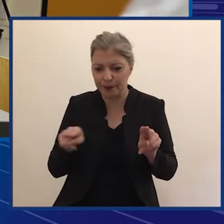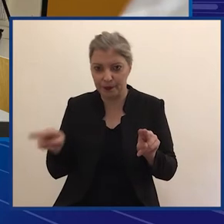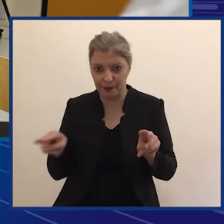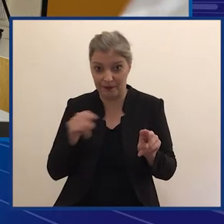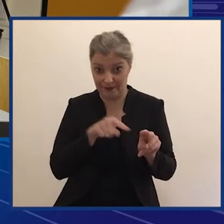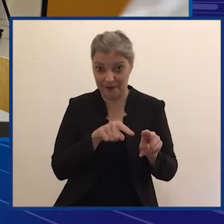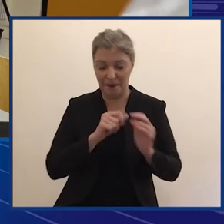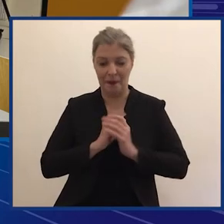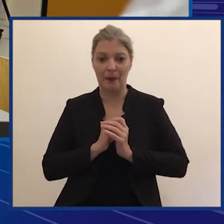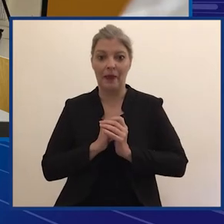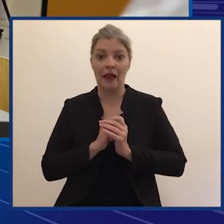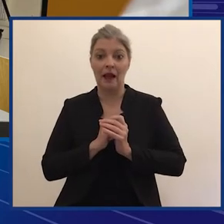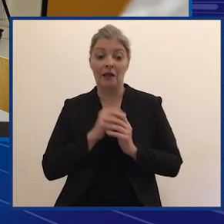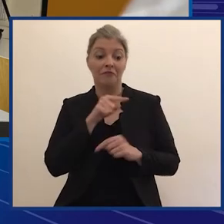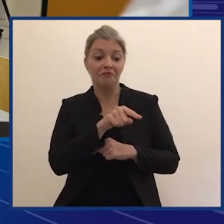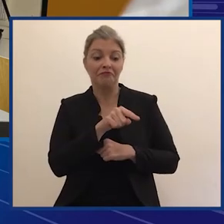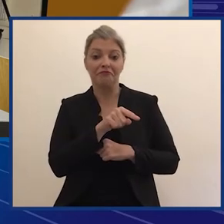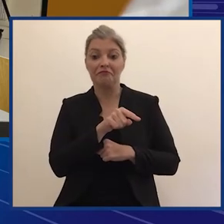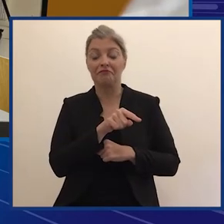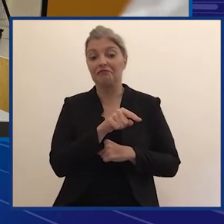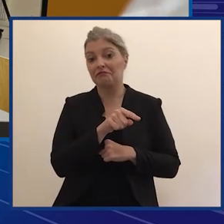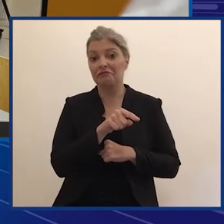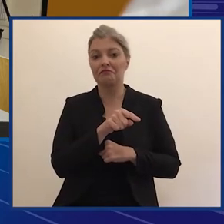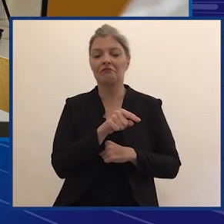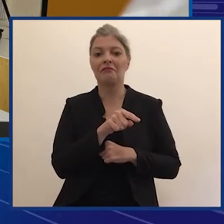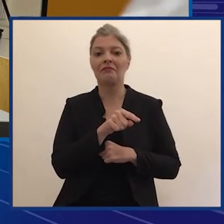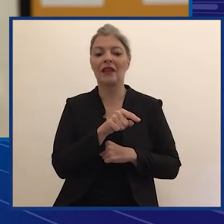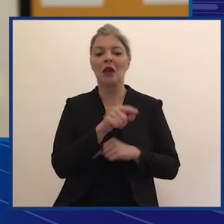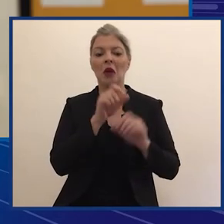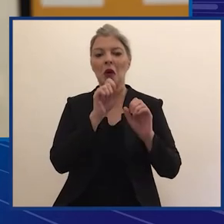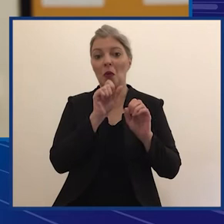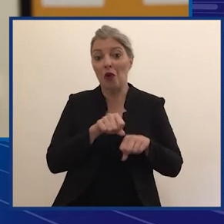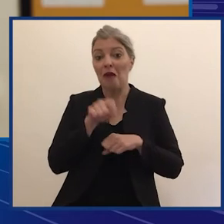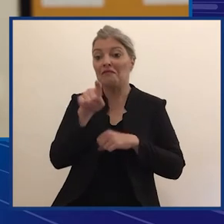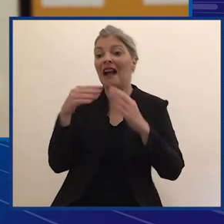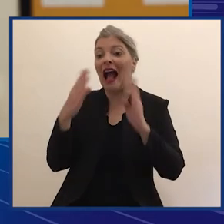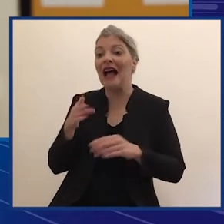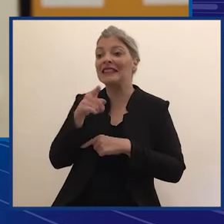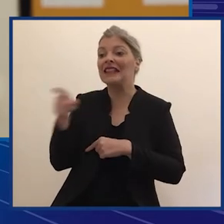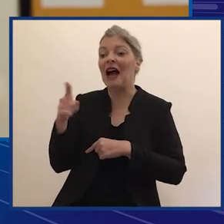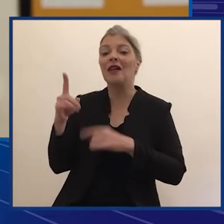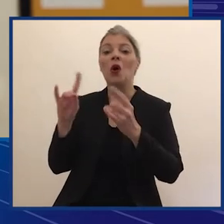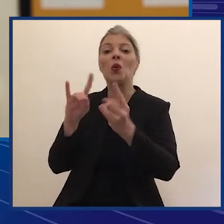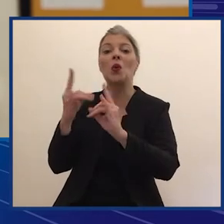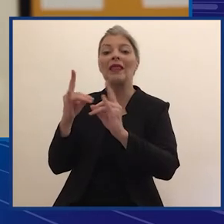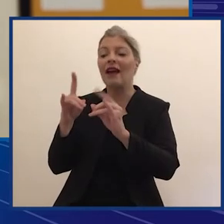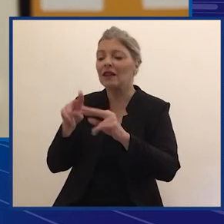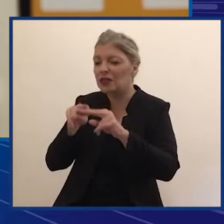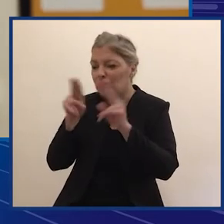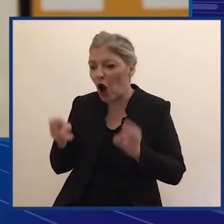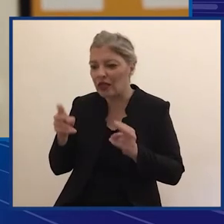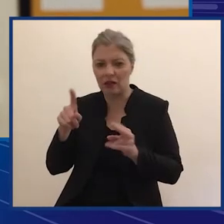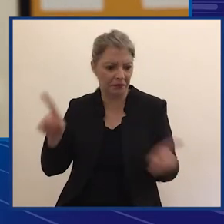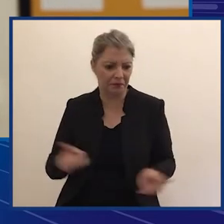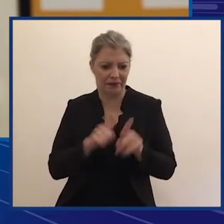disassemblato, e che se voi voleste potreste aprire il router di casa vostra e trovereste dei componenti